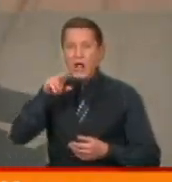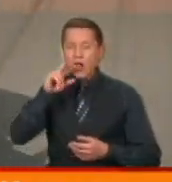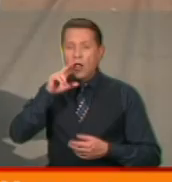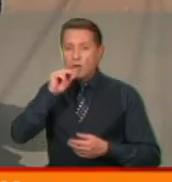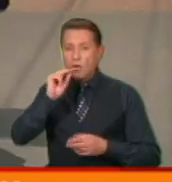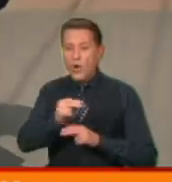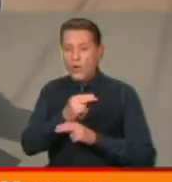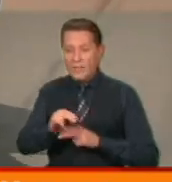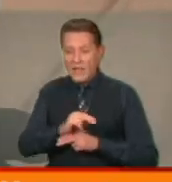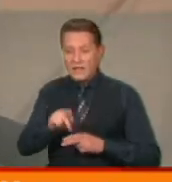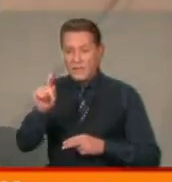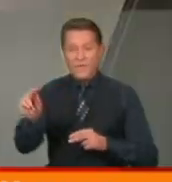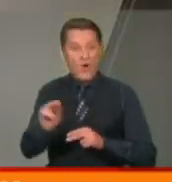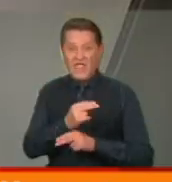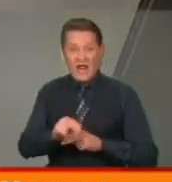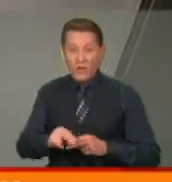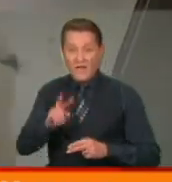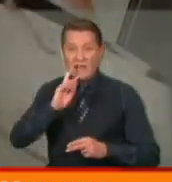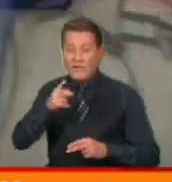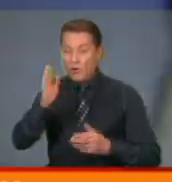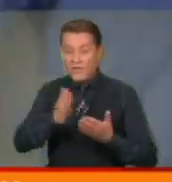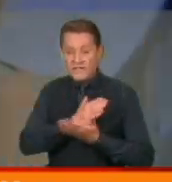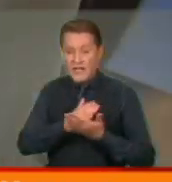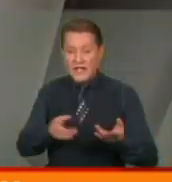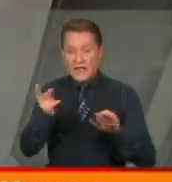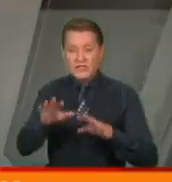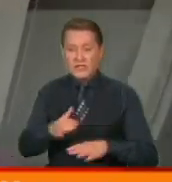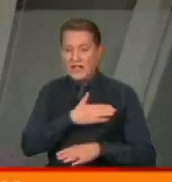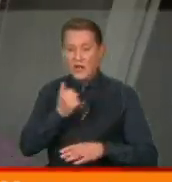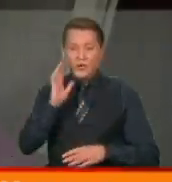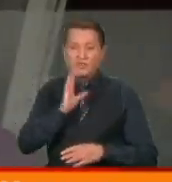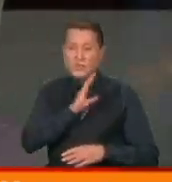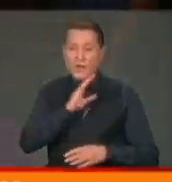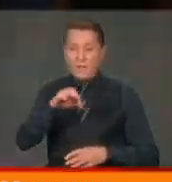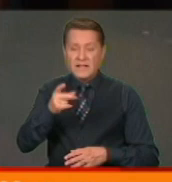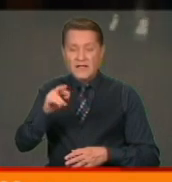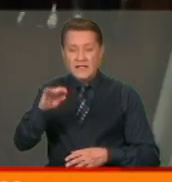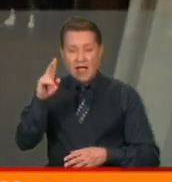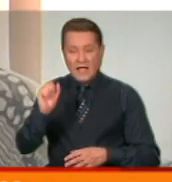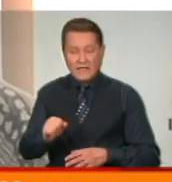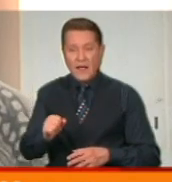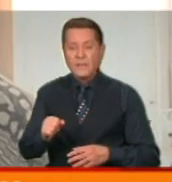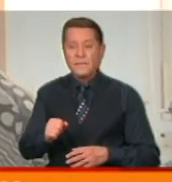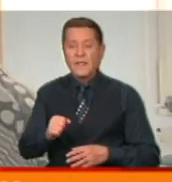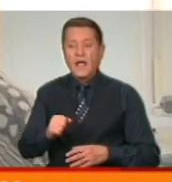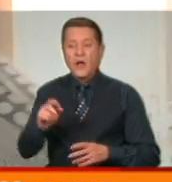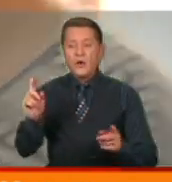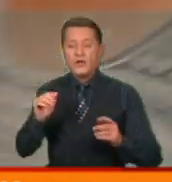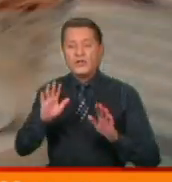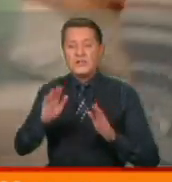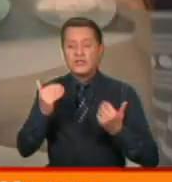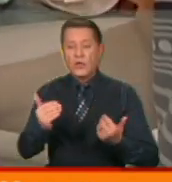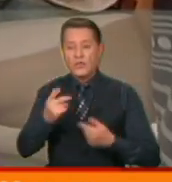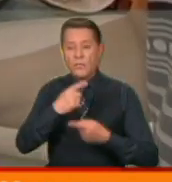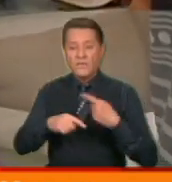2 роки не лікували взагалі. Тож лишати його тут не хоче і мама Тетяна. На весь час сином поруч. Ось щойно повернулися